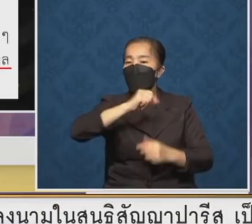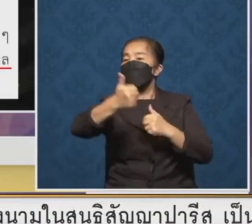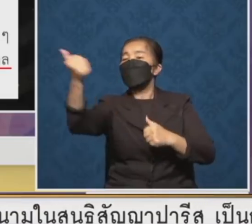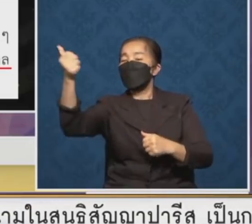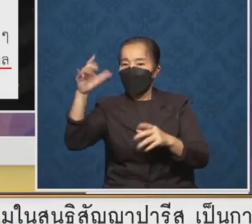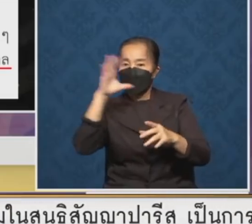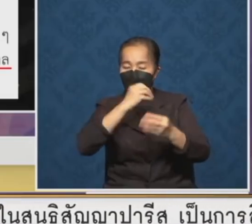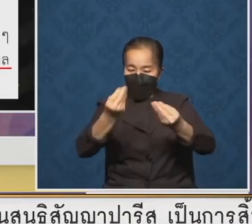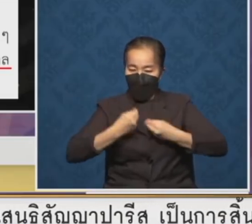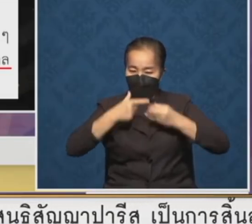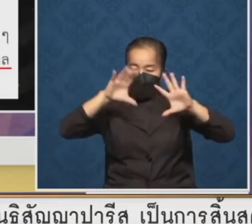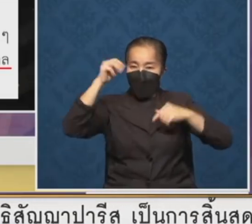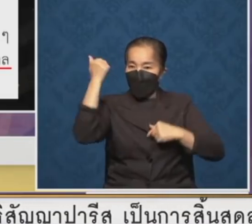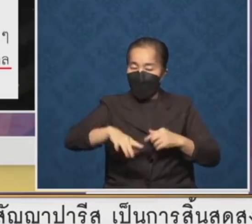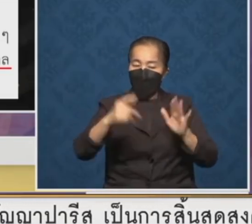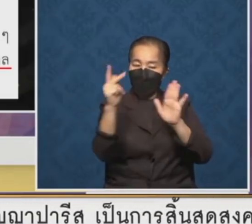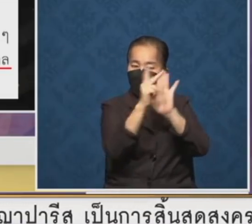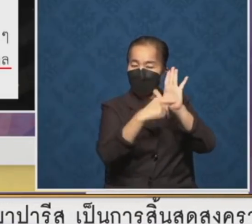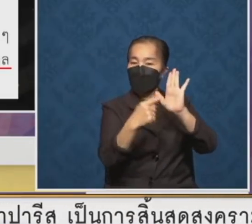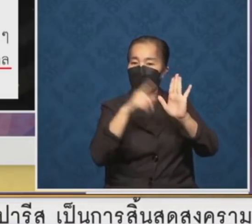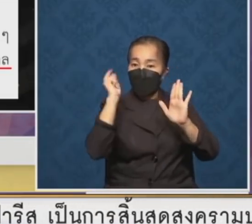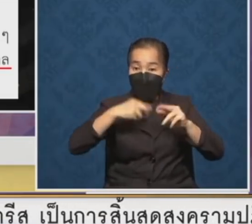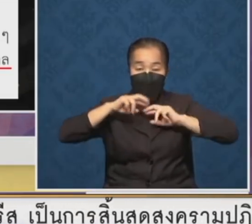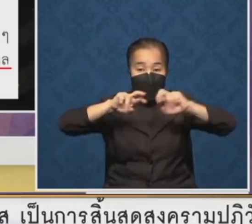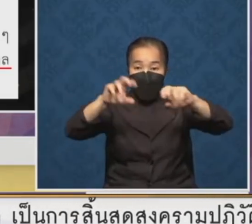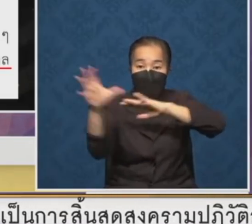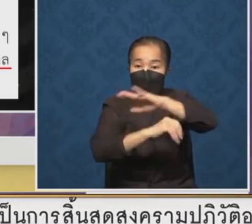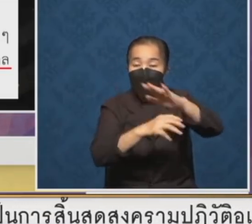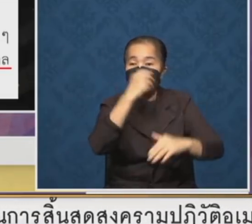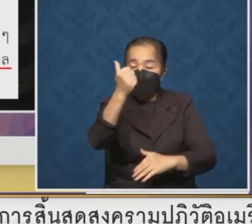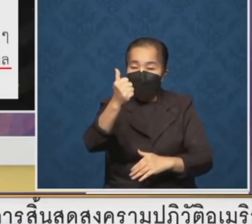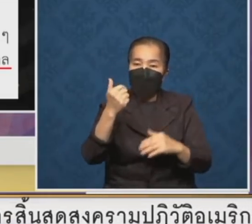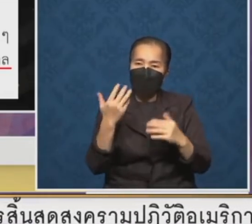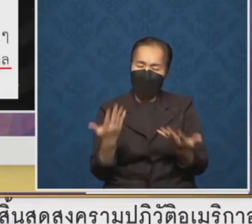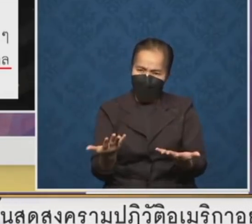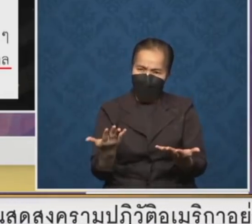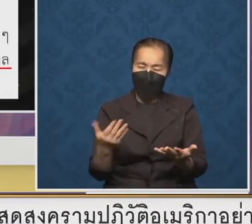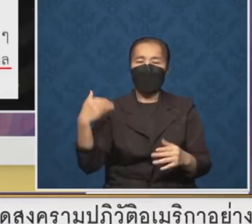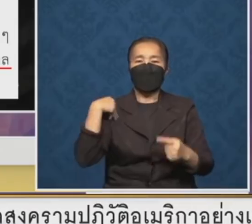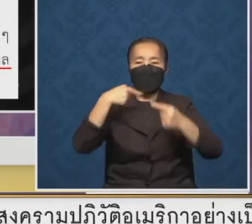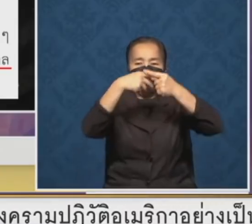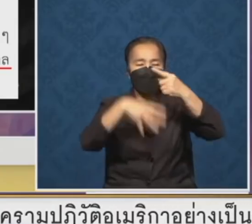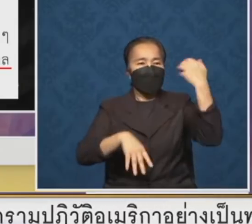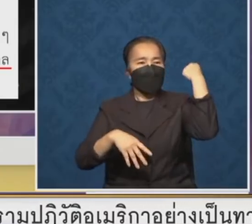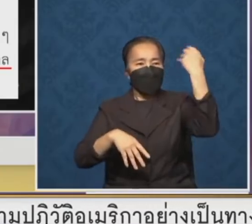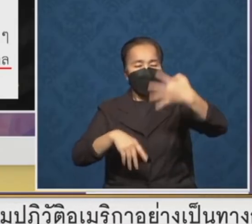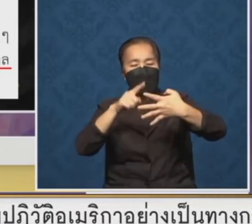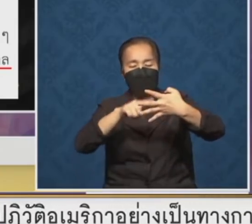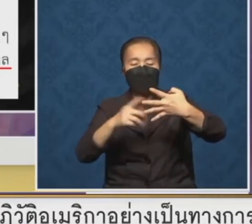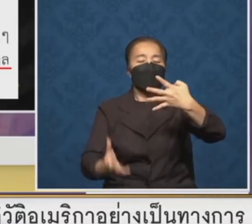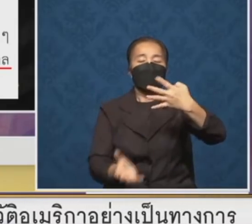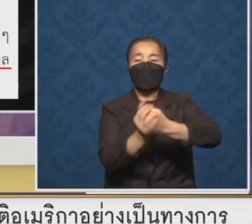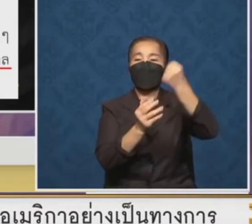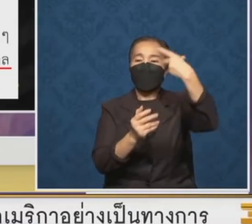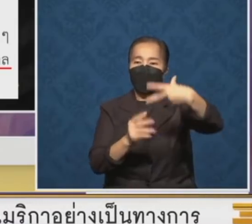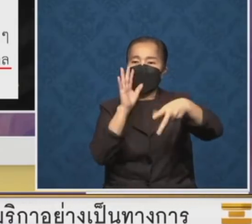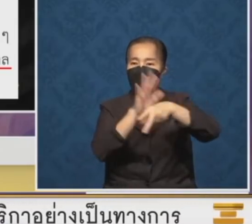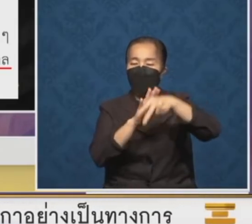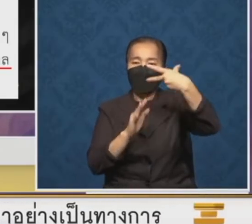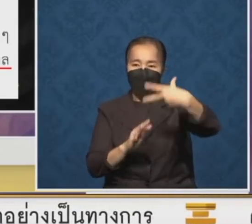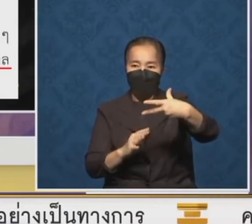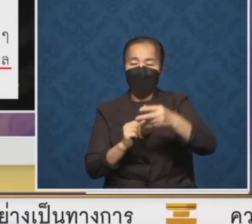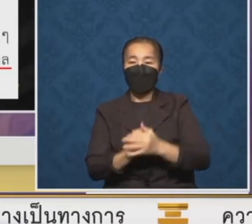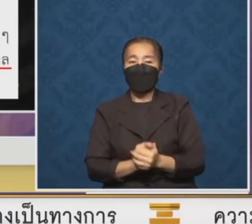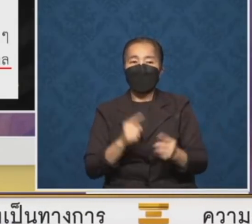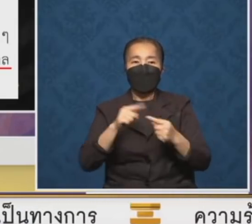ของประชาชนที่บัญญัติเอาไว้ในรัฐธรรมนูญอีกอย่างน้อย4มาตราครับผมยกมาแค่3พอครับ ไม่ว่าจะเป็น